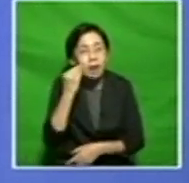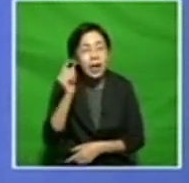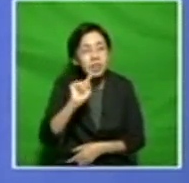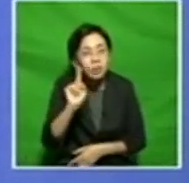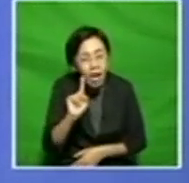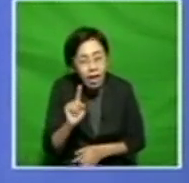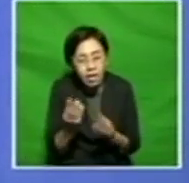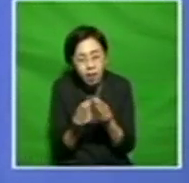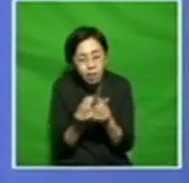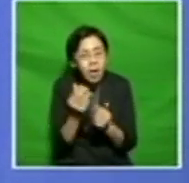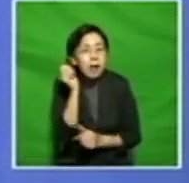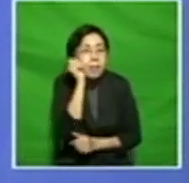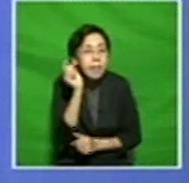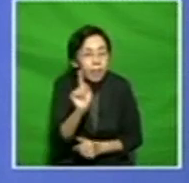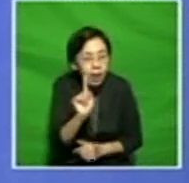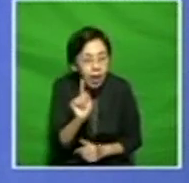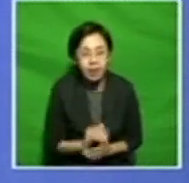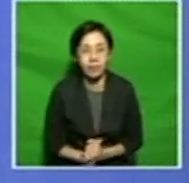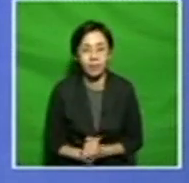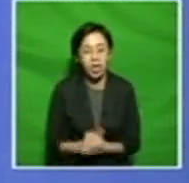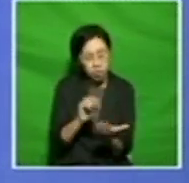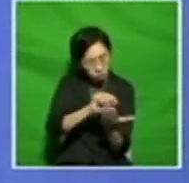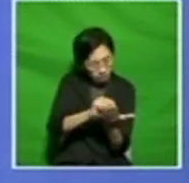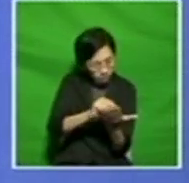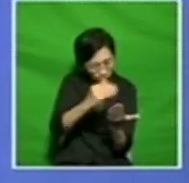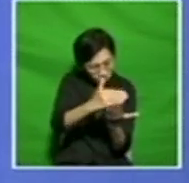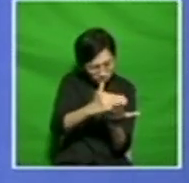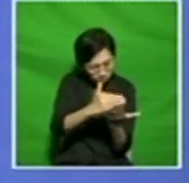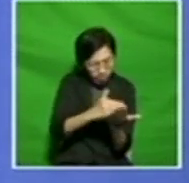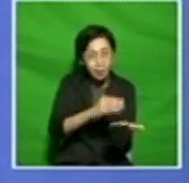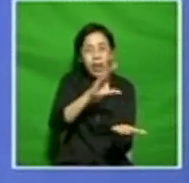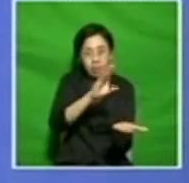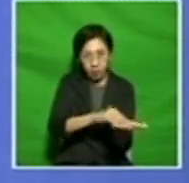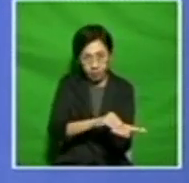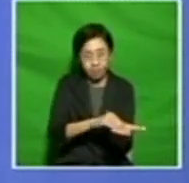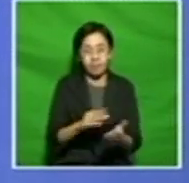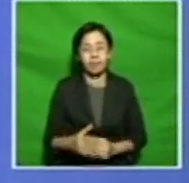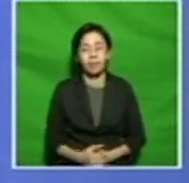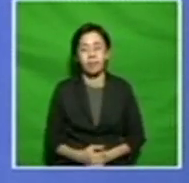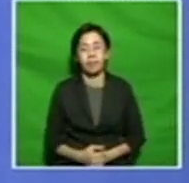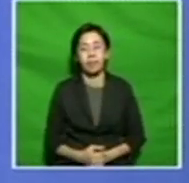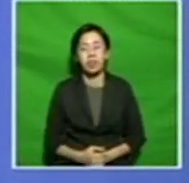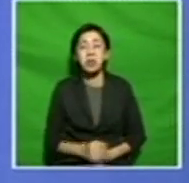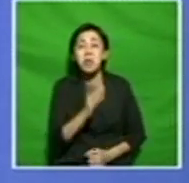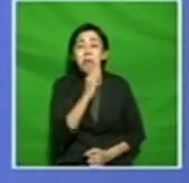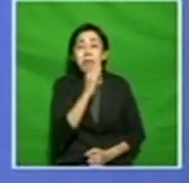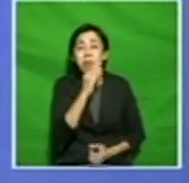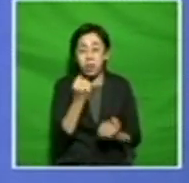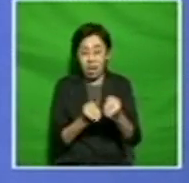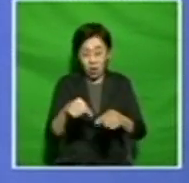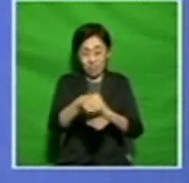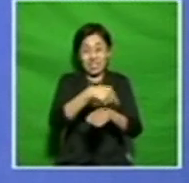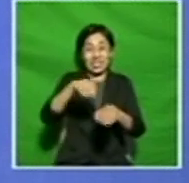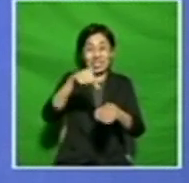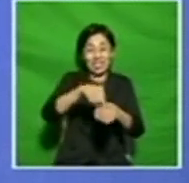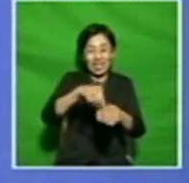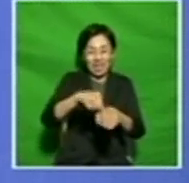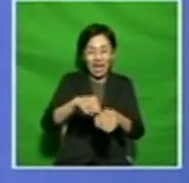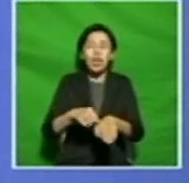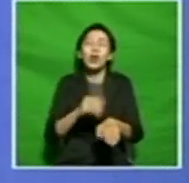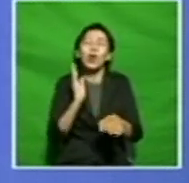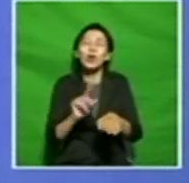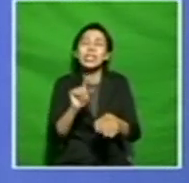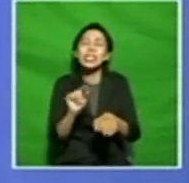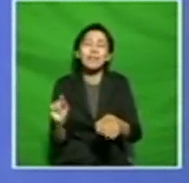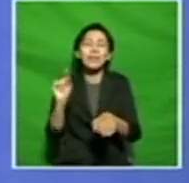ทรศัพท์หมายเลขอะไรที่เป็นเช่นนั้นเพราะว่าถ้าสมมติในรถโดยสารที่นั่งกันไป20ค